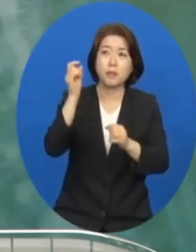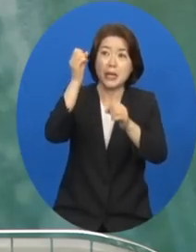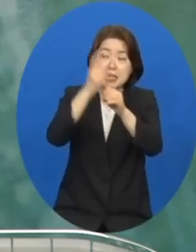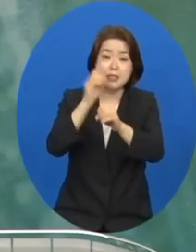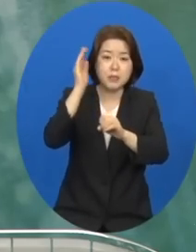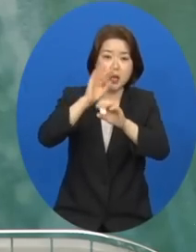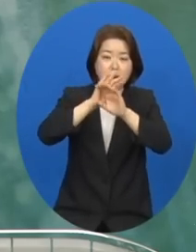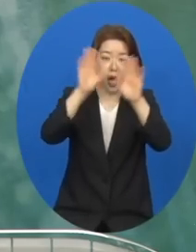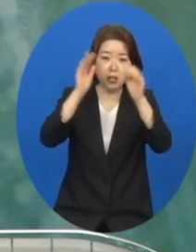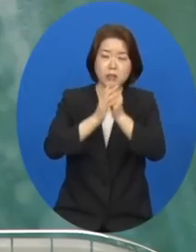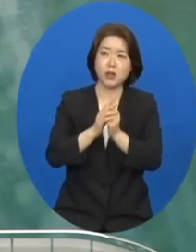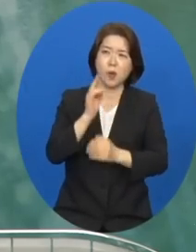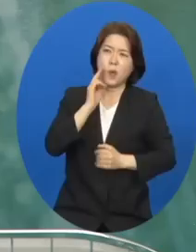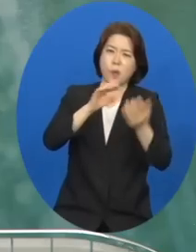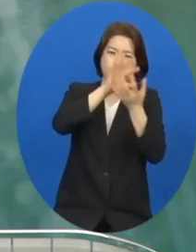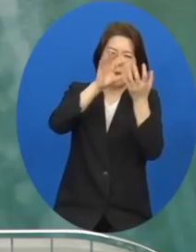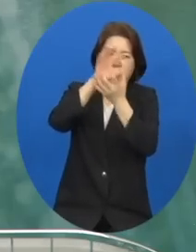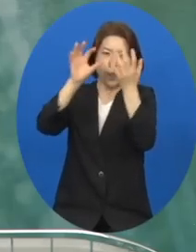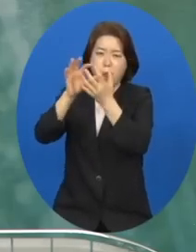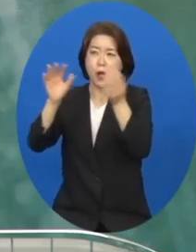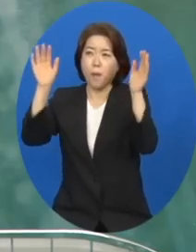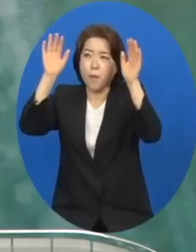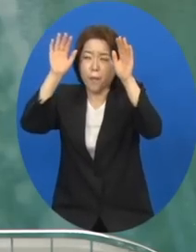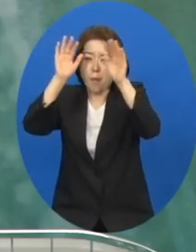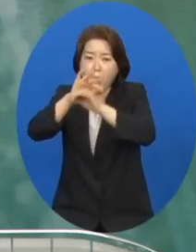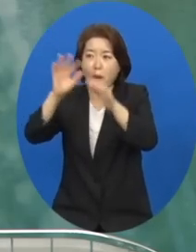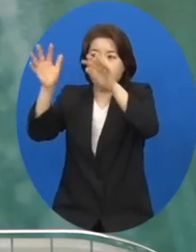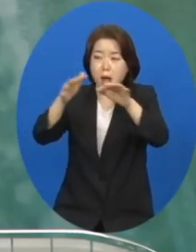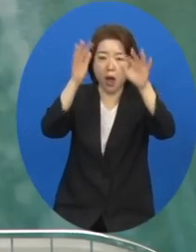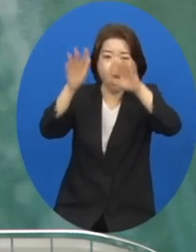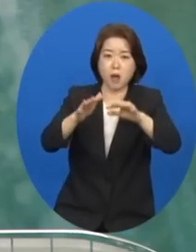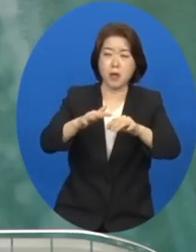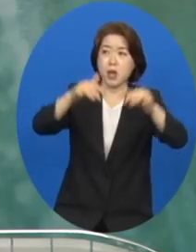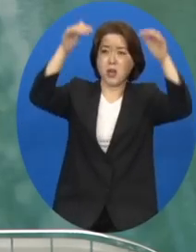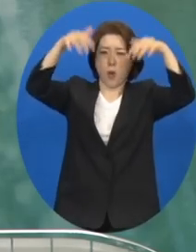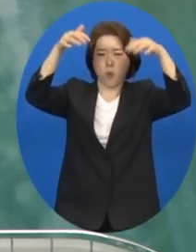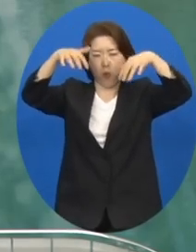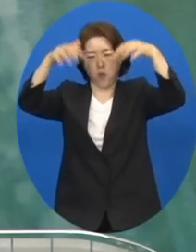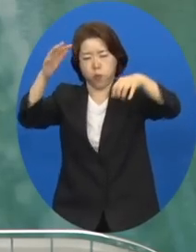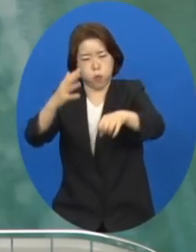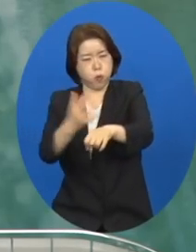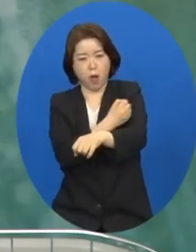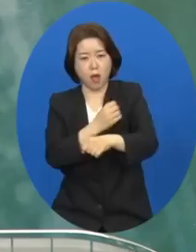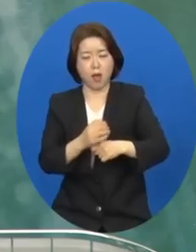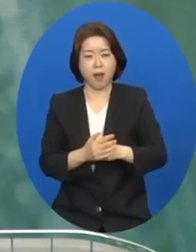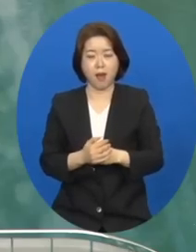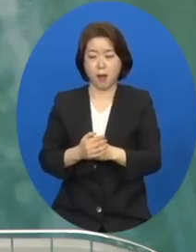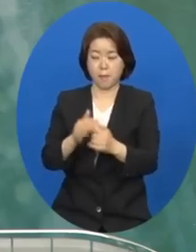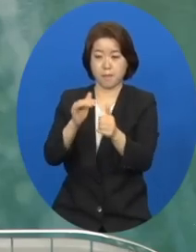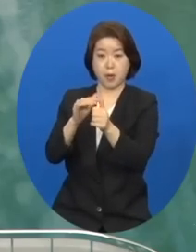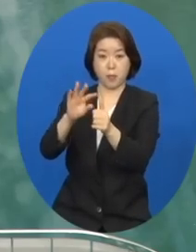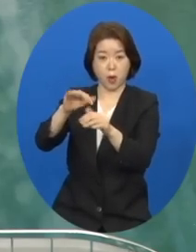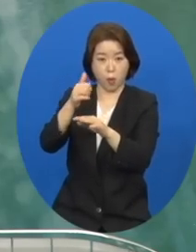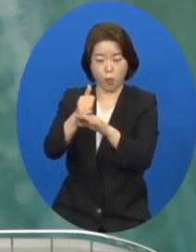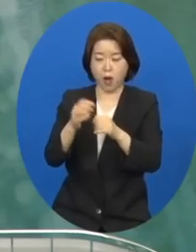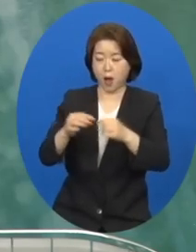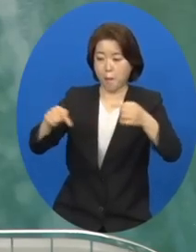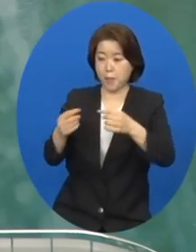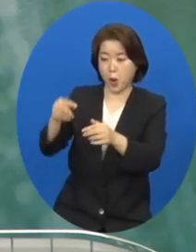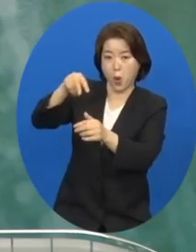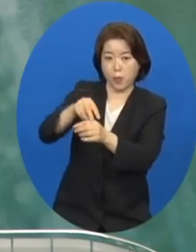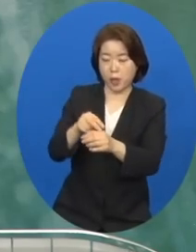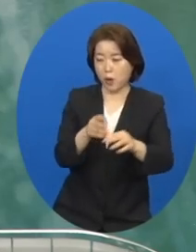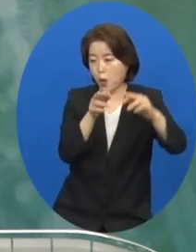캄캄해지고 바람이 일더니 곧 큰 비가 퍼붓기 시작하였다 밥은 곳 병거를 타고 이스라엘로